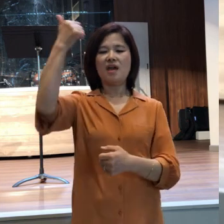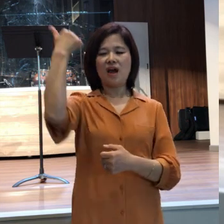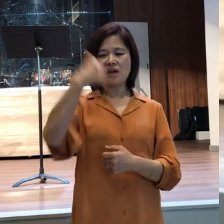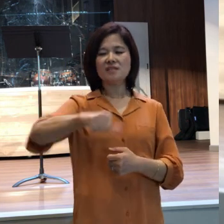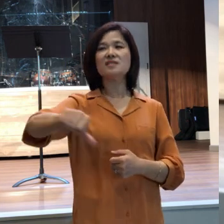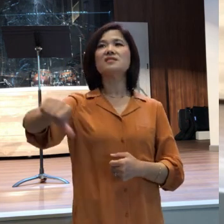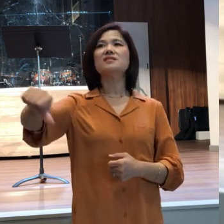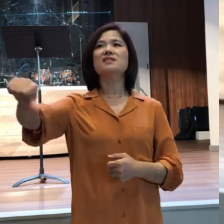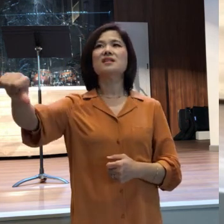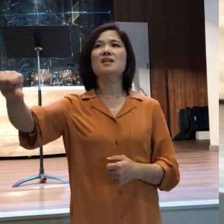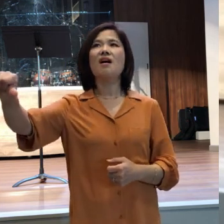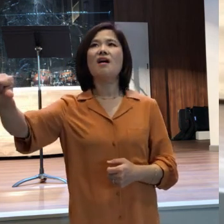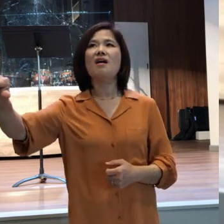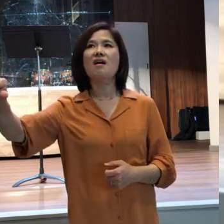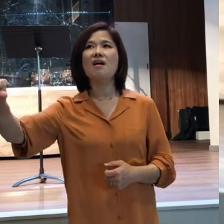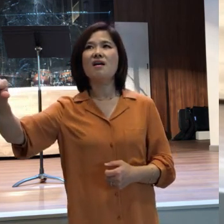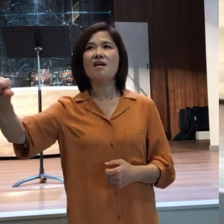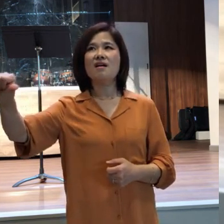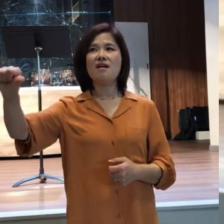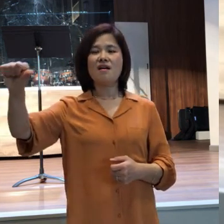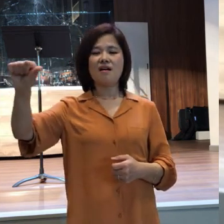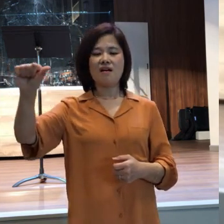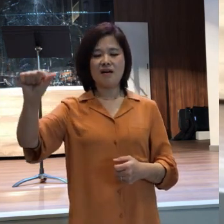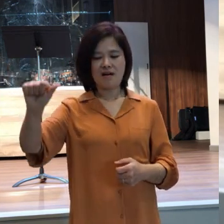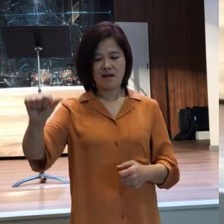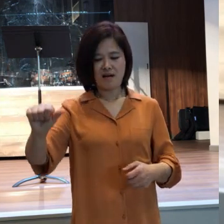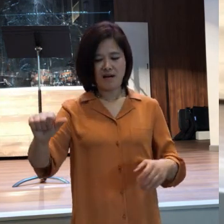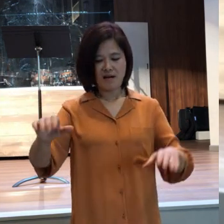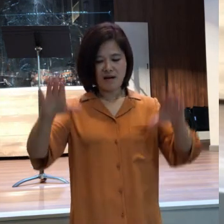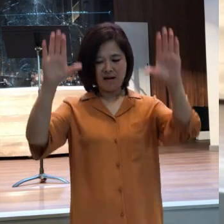너는 내 아들이라.